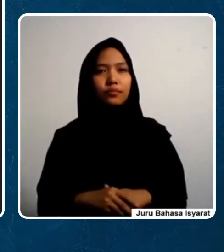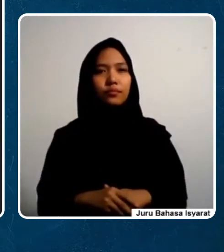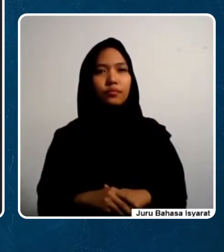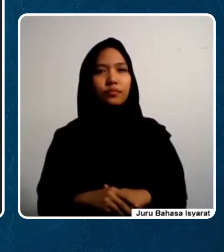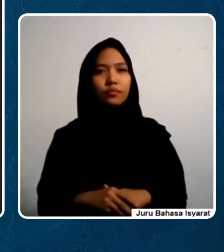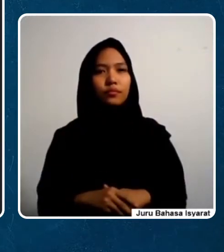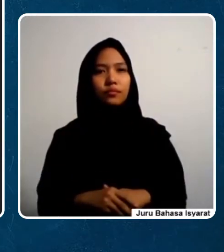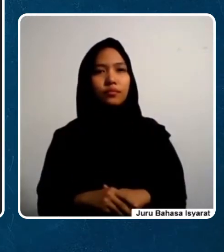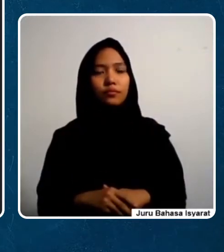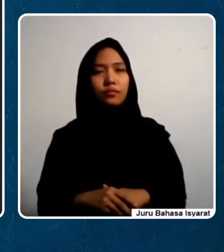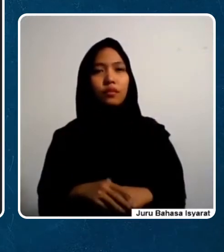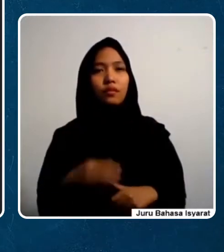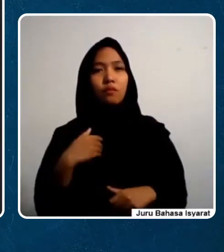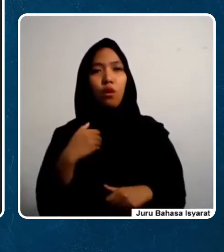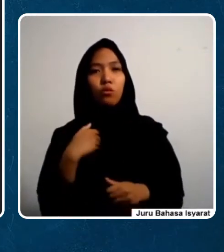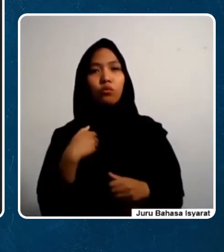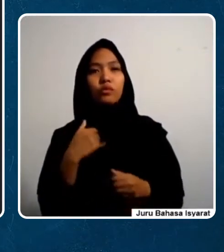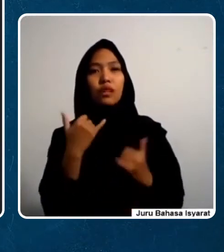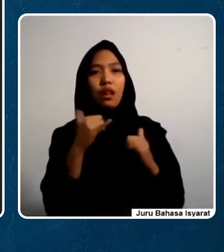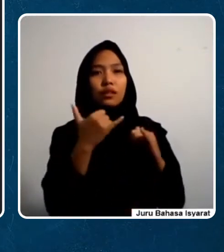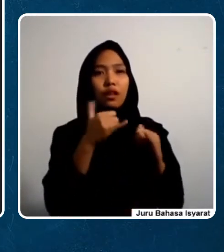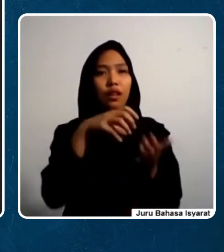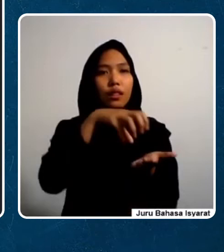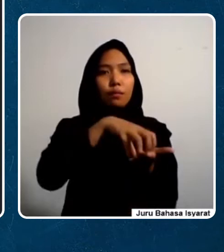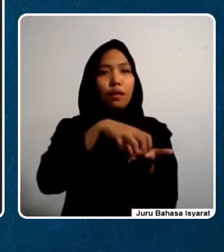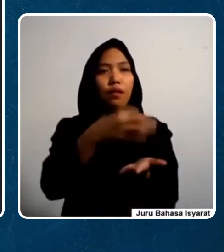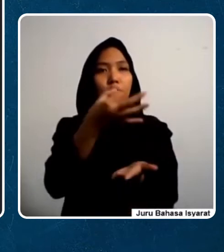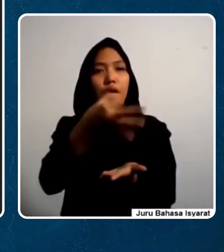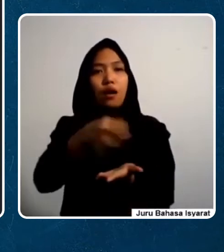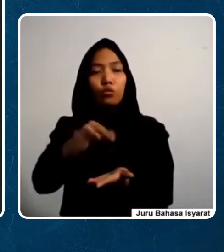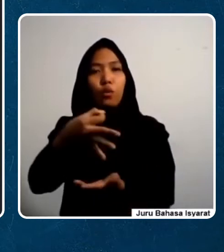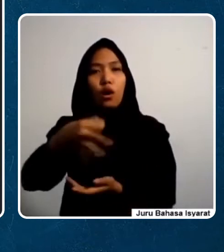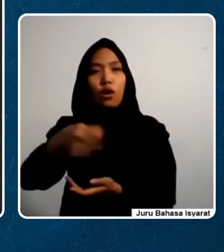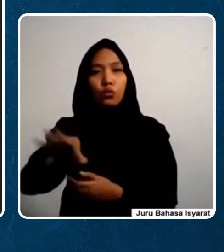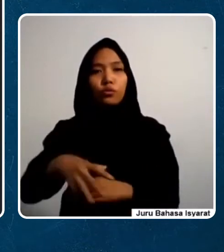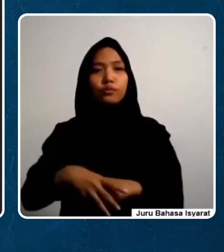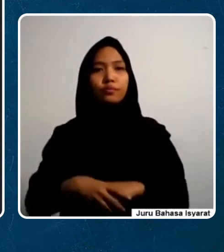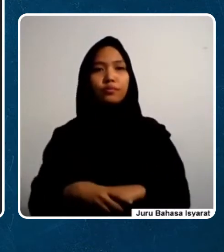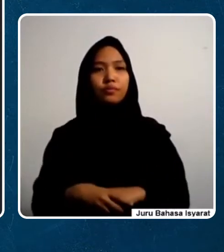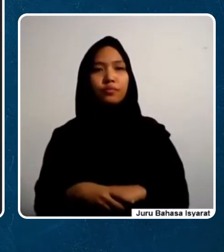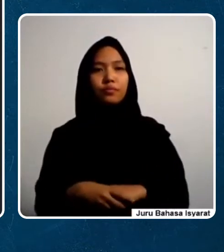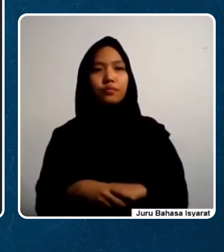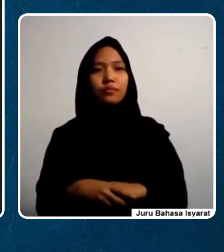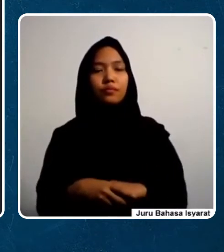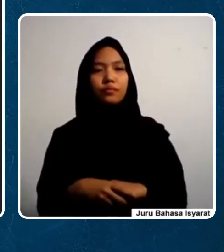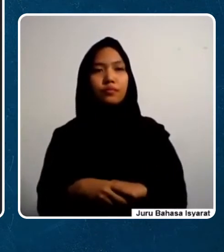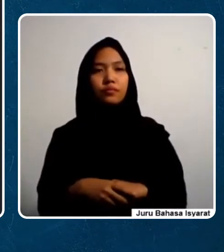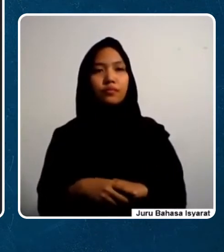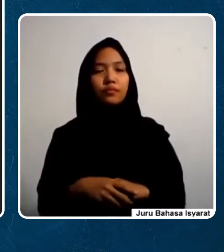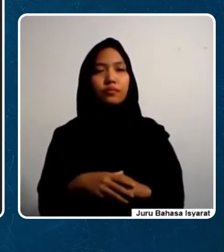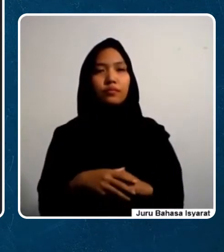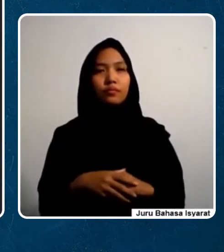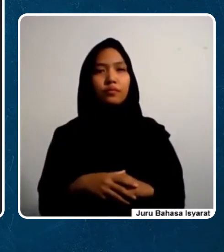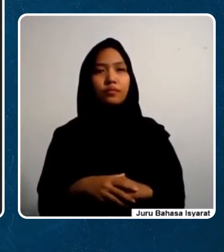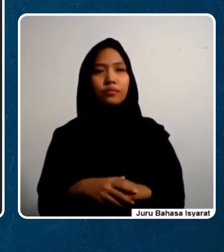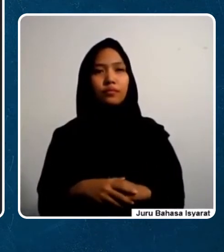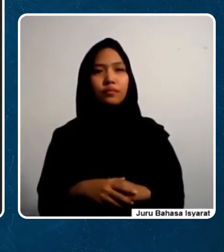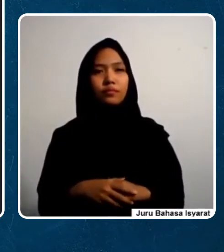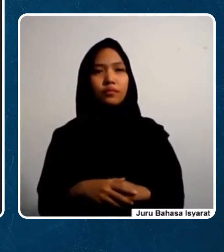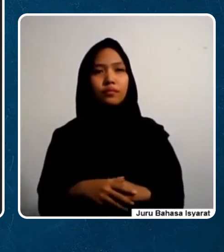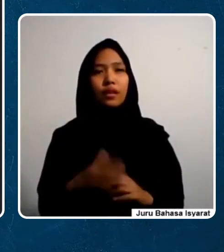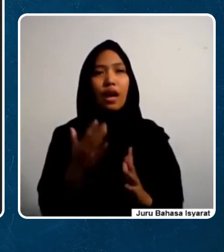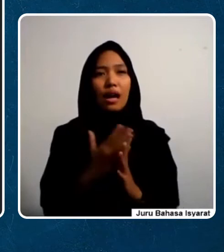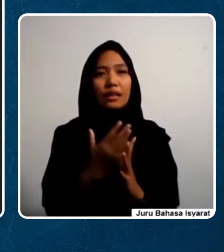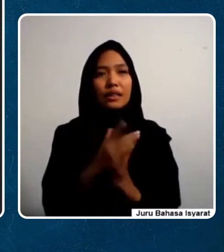mengumpulkan teman-teman ya, karena mereka sudah punya kesibukan masing-masing. Jadi